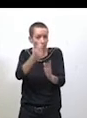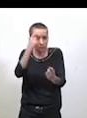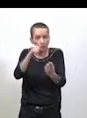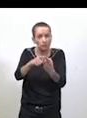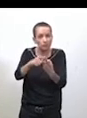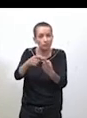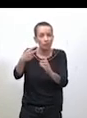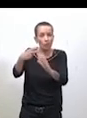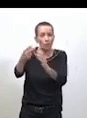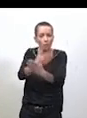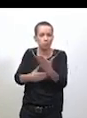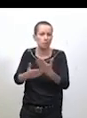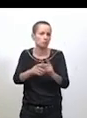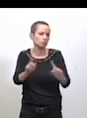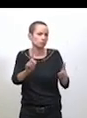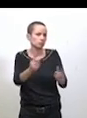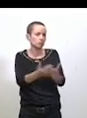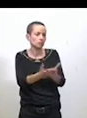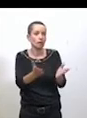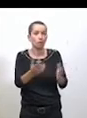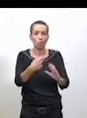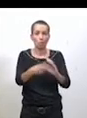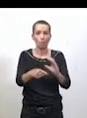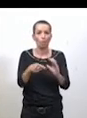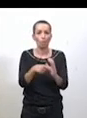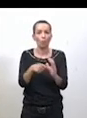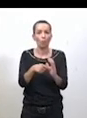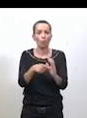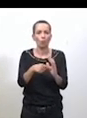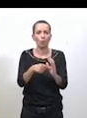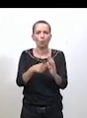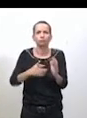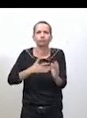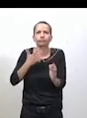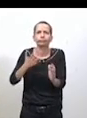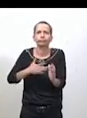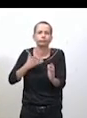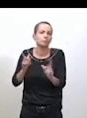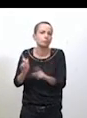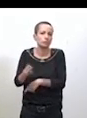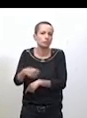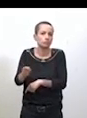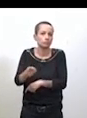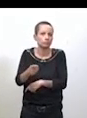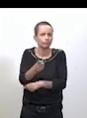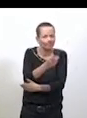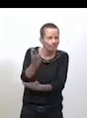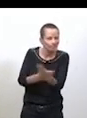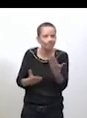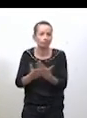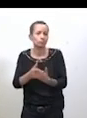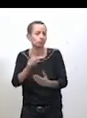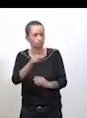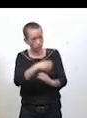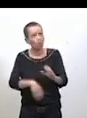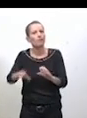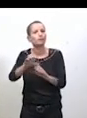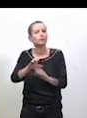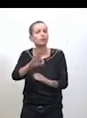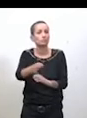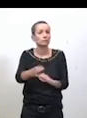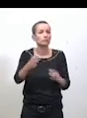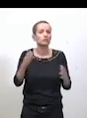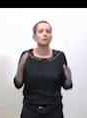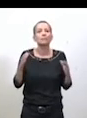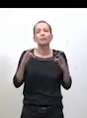remplacer l'euro. L'euro a aussi de grands atouts. L'idée, ce n'est pas de la remplacer, mais d'être complémentaire. Pour ce qui